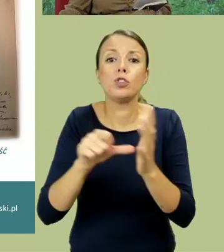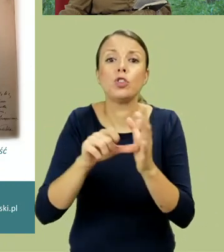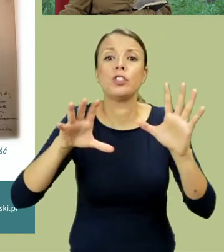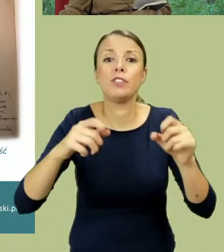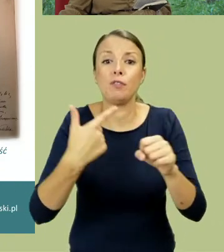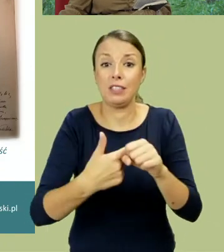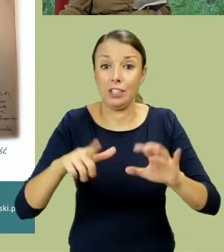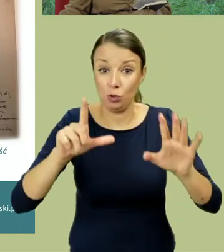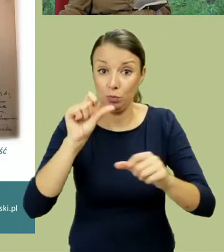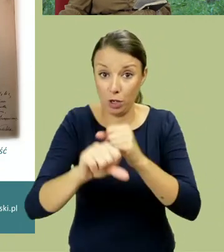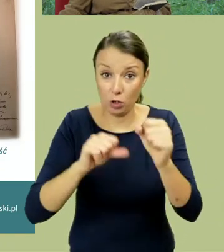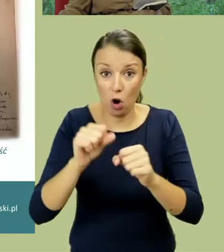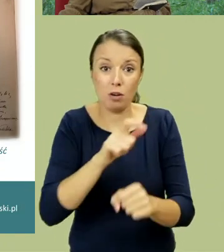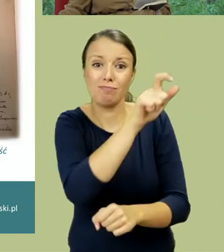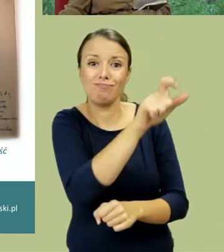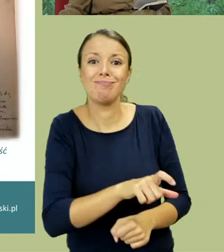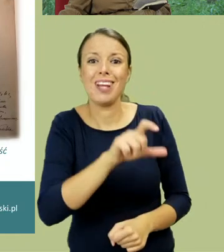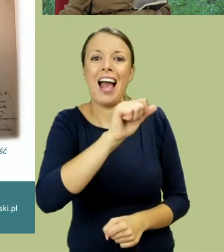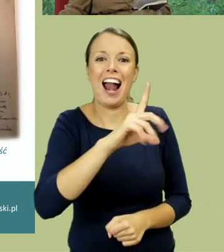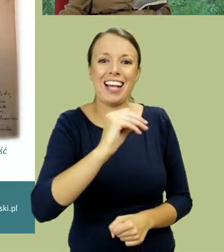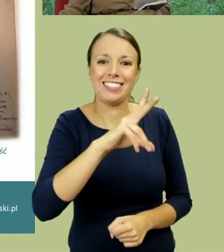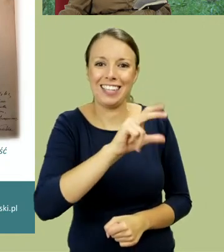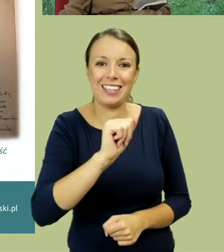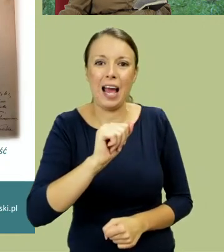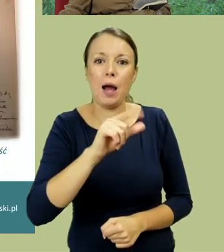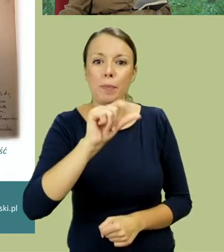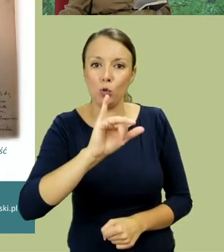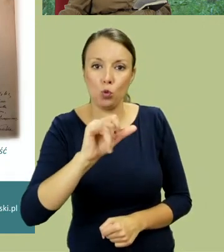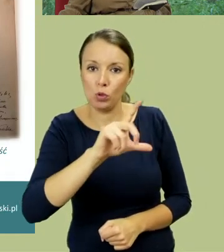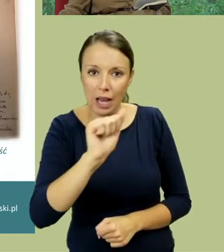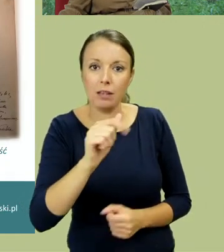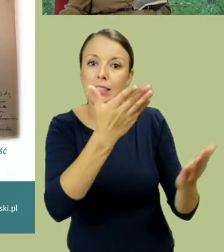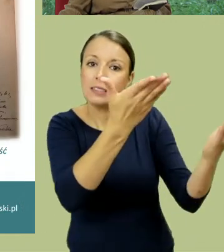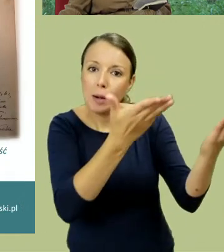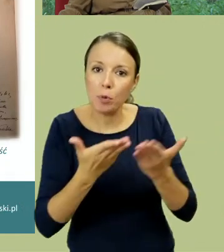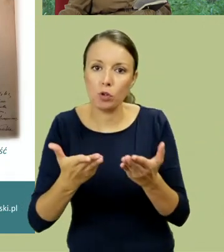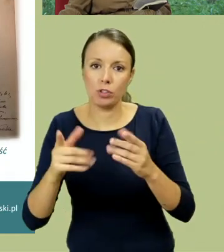roku Aleksandra Piłsudska zaprosiła do Belwederu